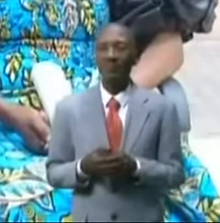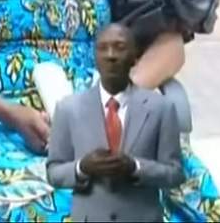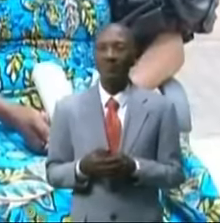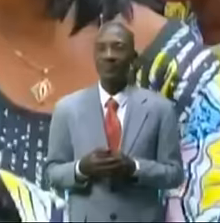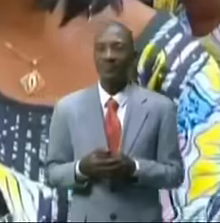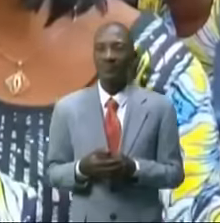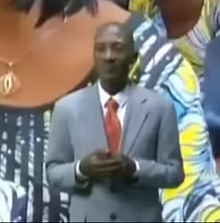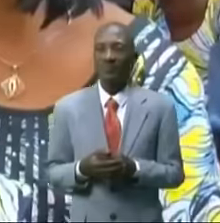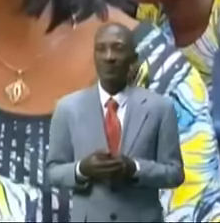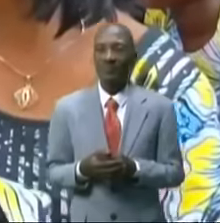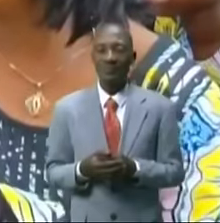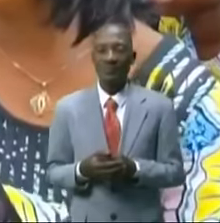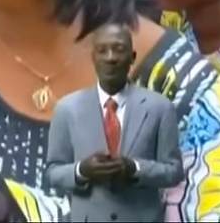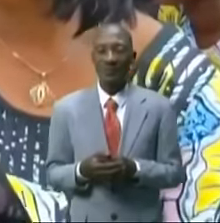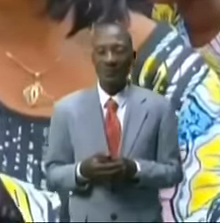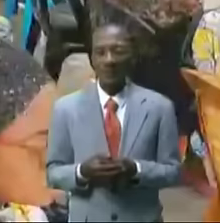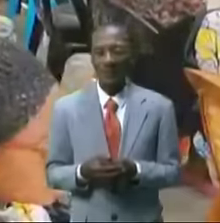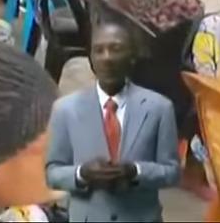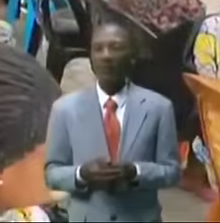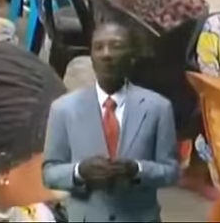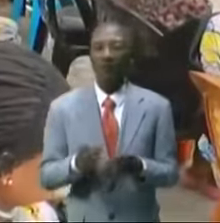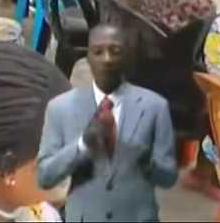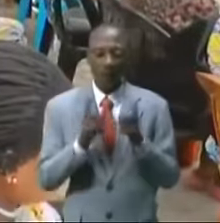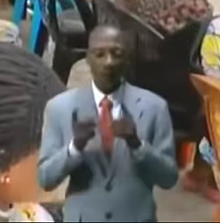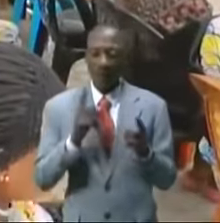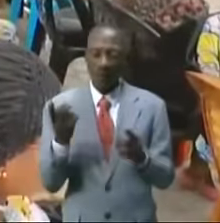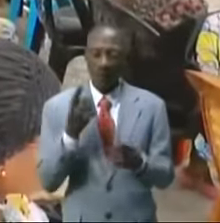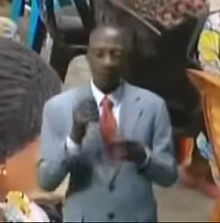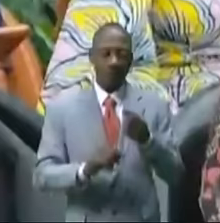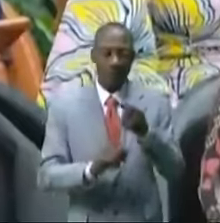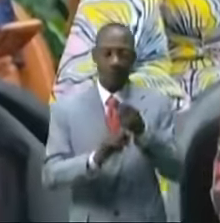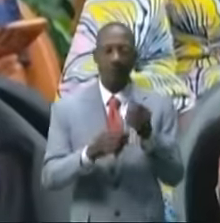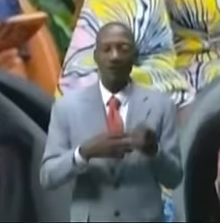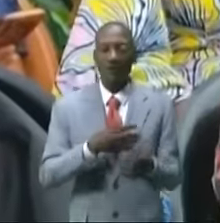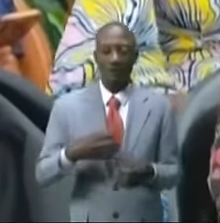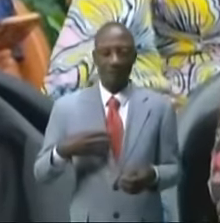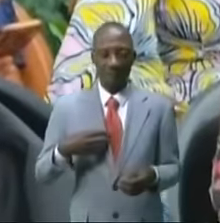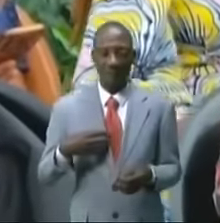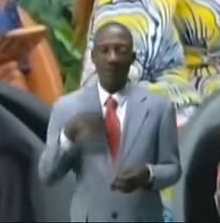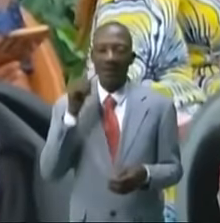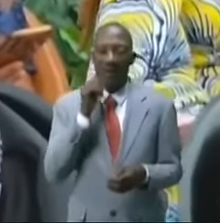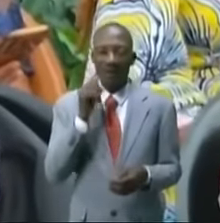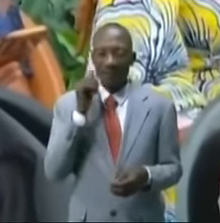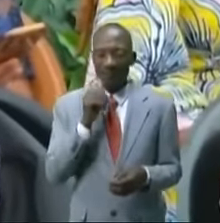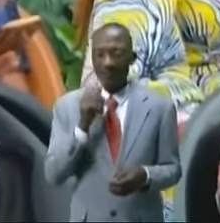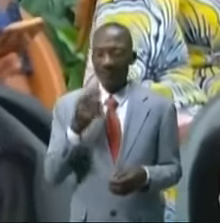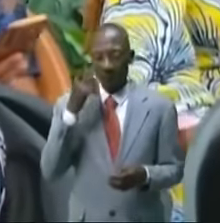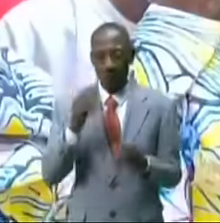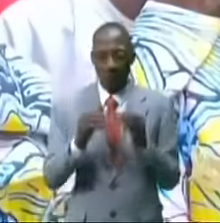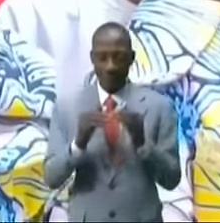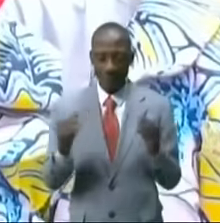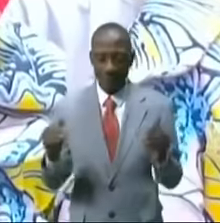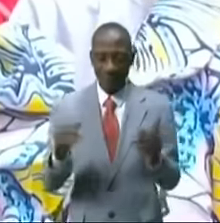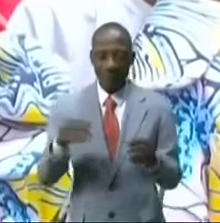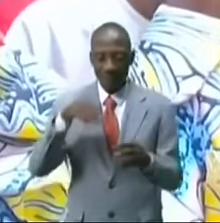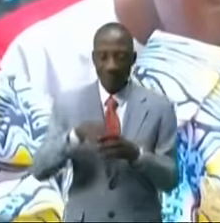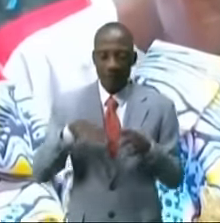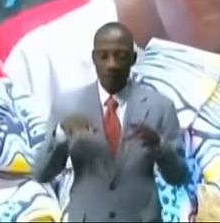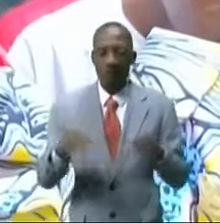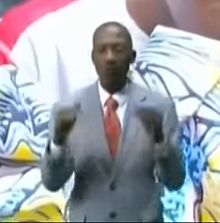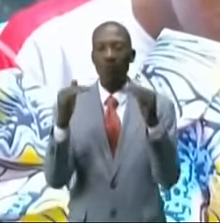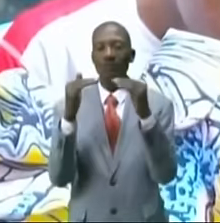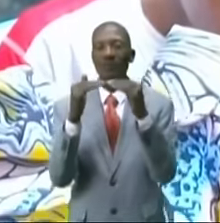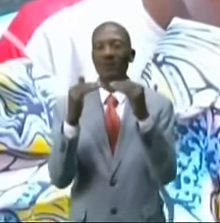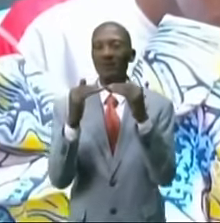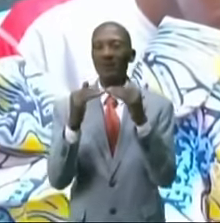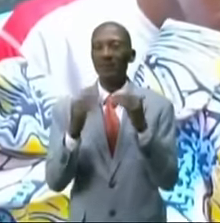Accroître les ressources nécessaires en faveur des femmes et des filles dans la paix pour un Congo paritaire, thème national